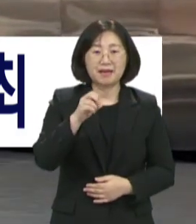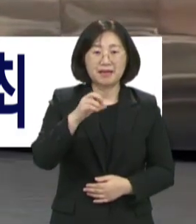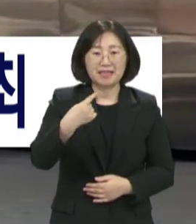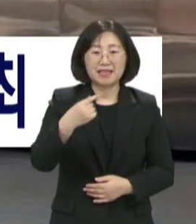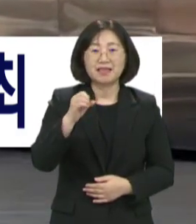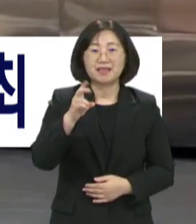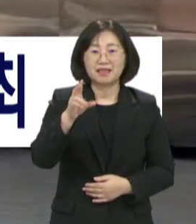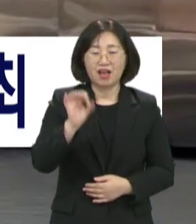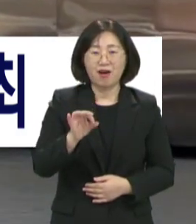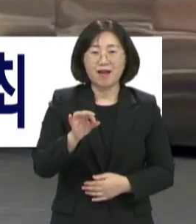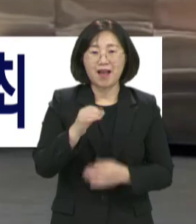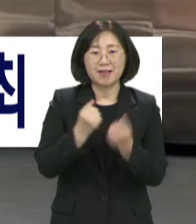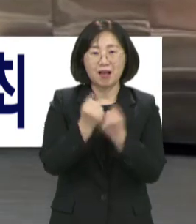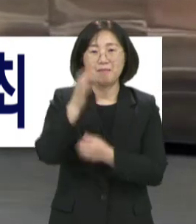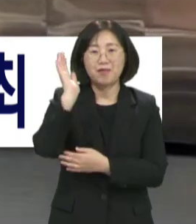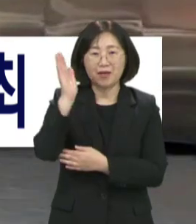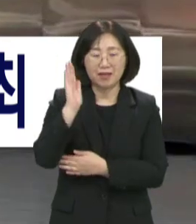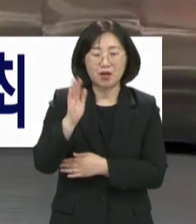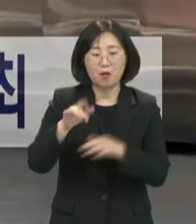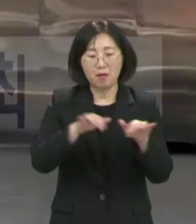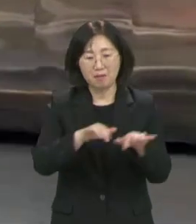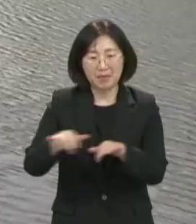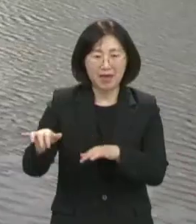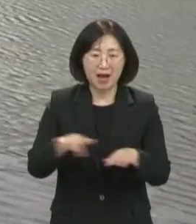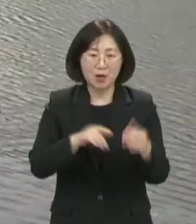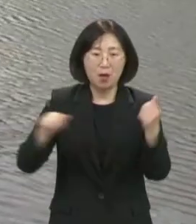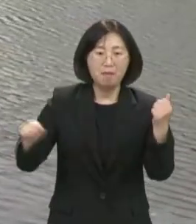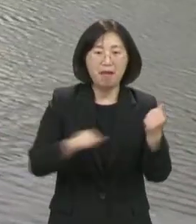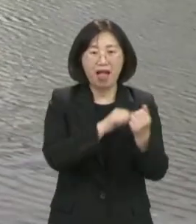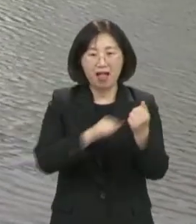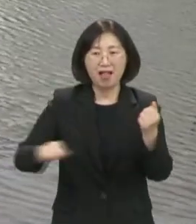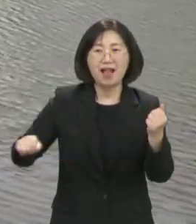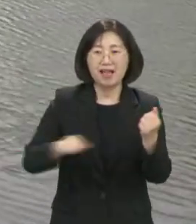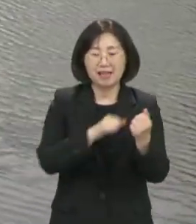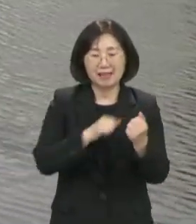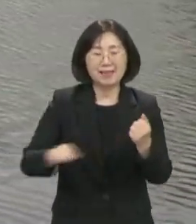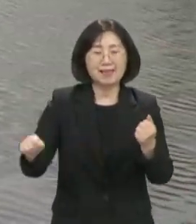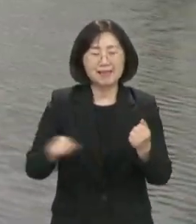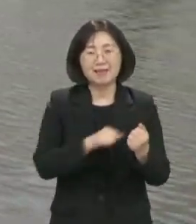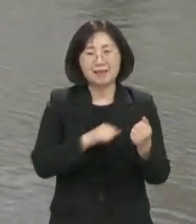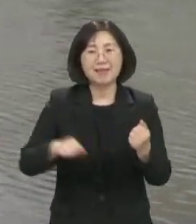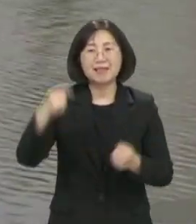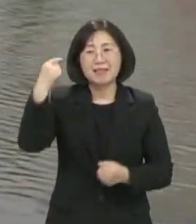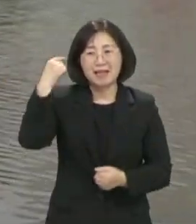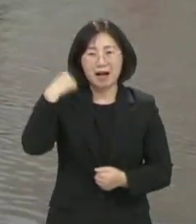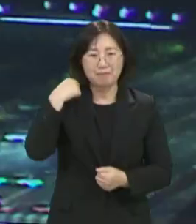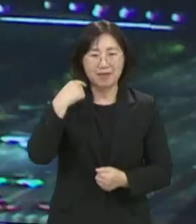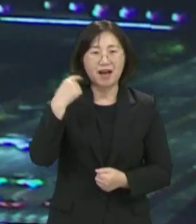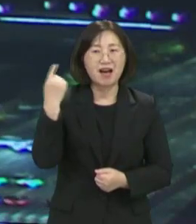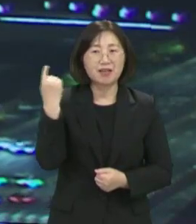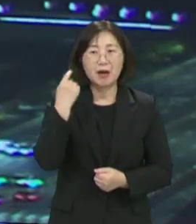해설과 함께 피아노와 바이올린 등 다양한 테마의 연주를 감상할 수 있습니다.